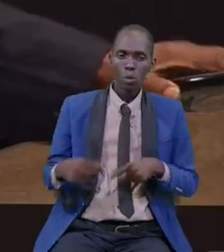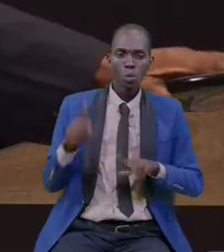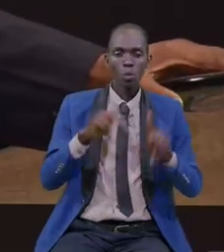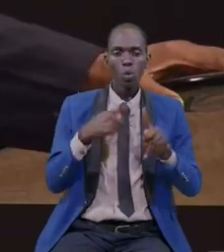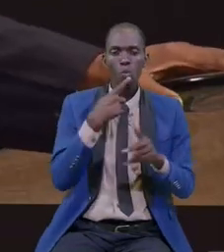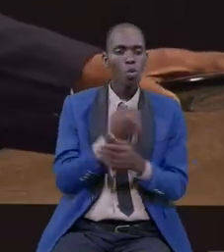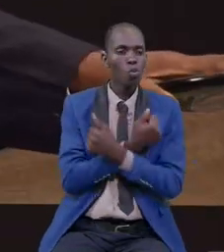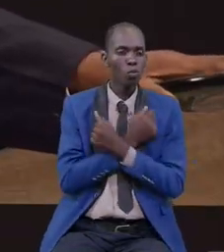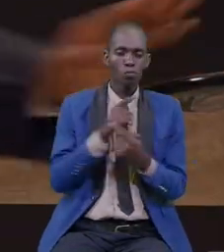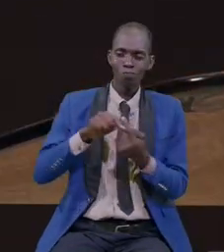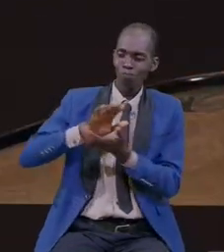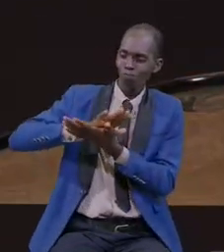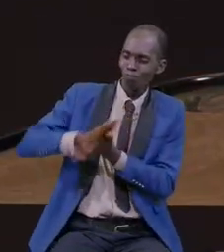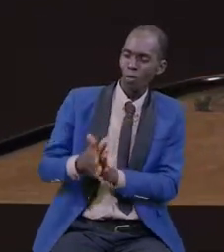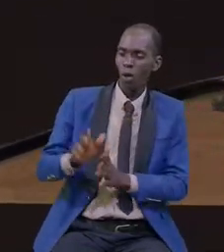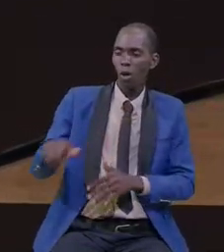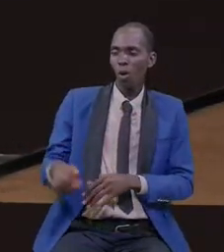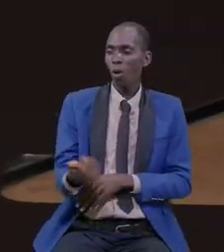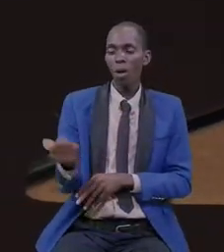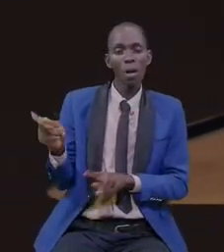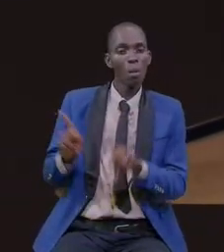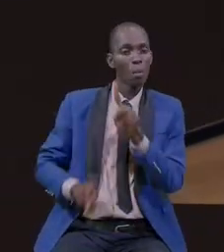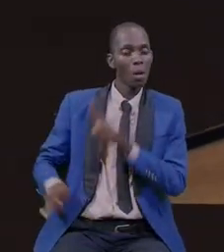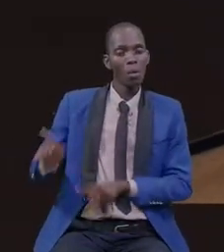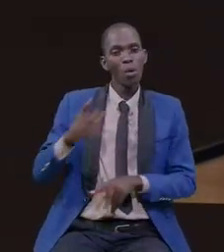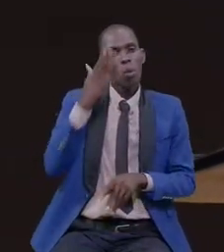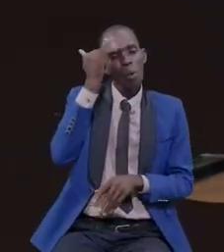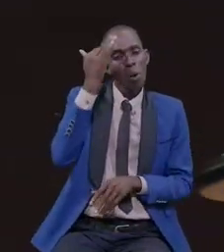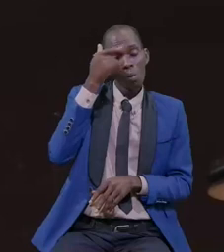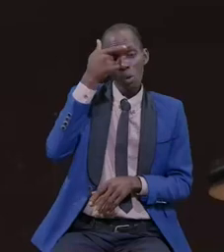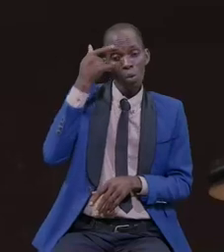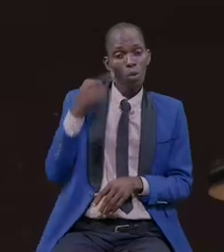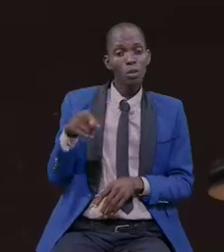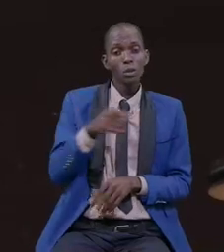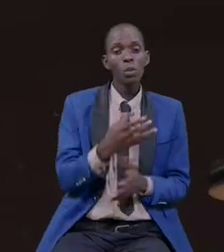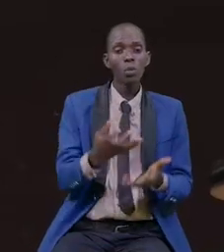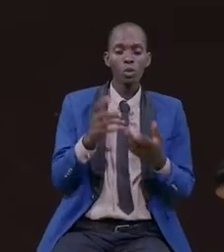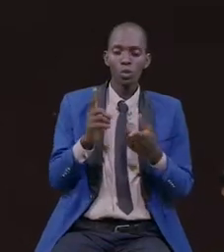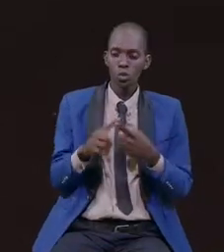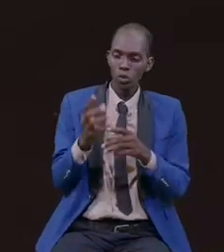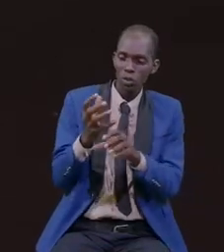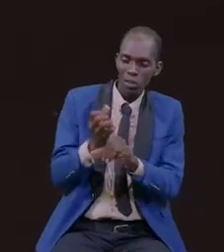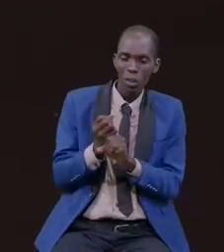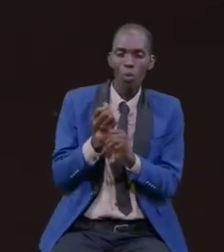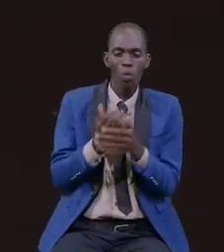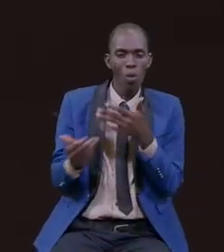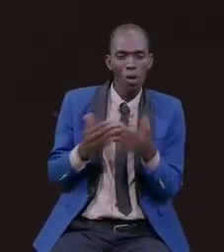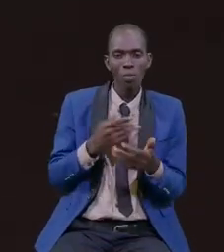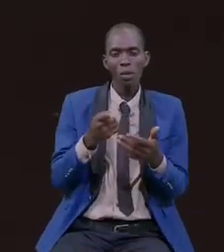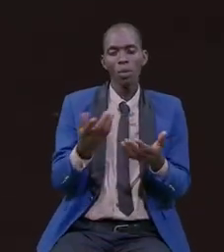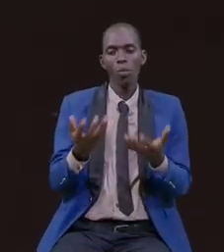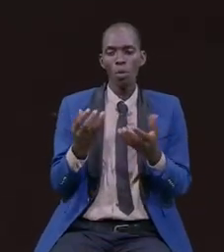autres afin de posséder ce qu'il désire ce qu'il veut au-delà des